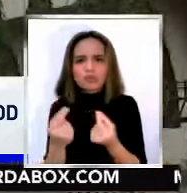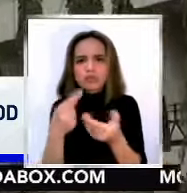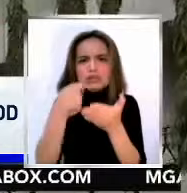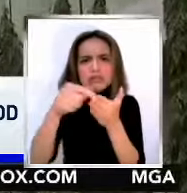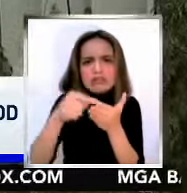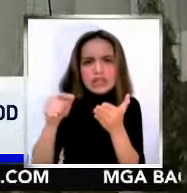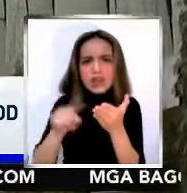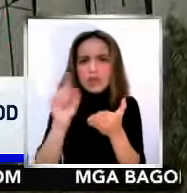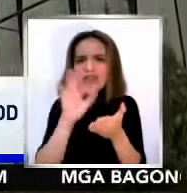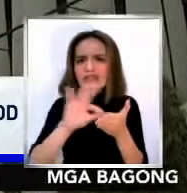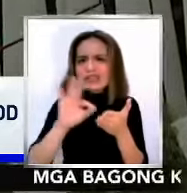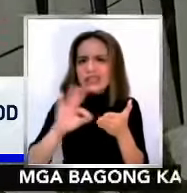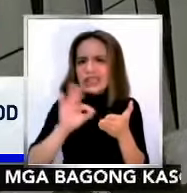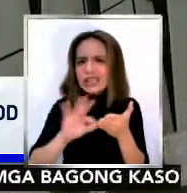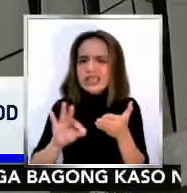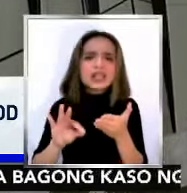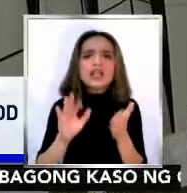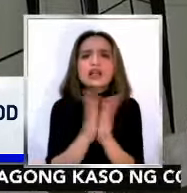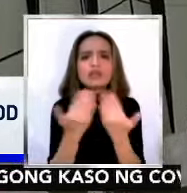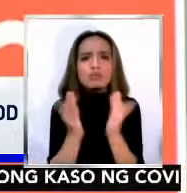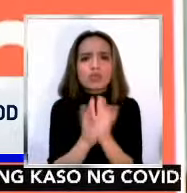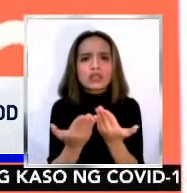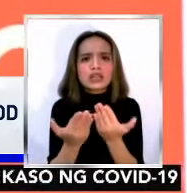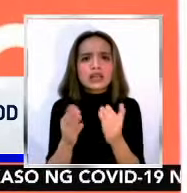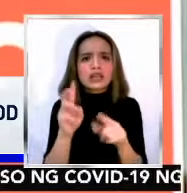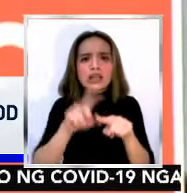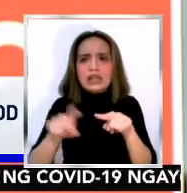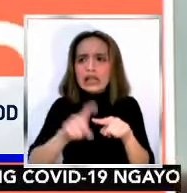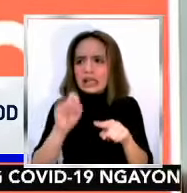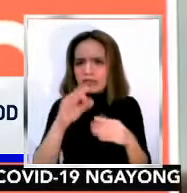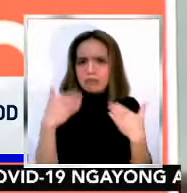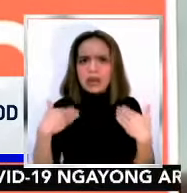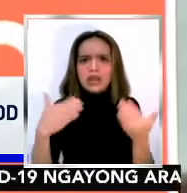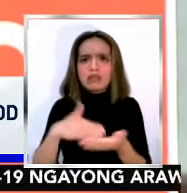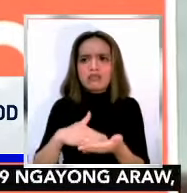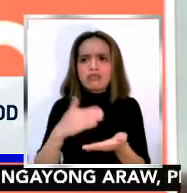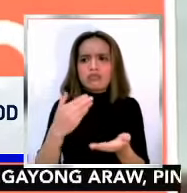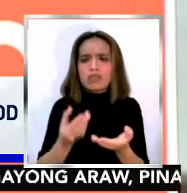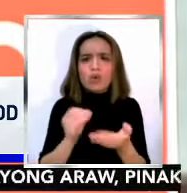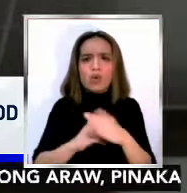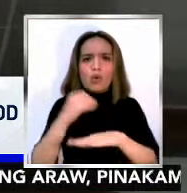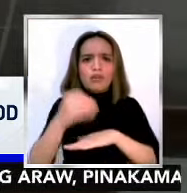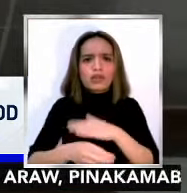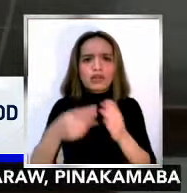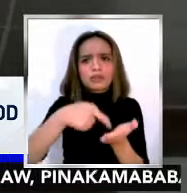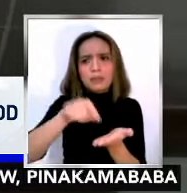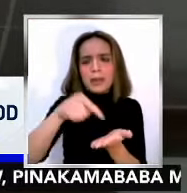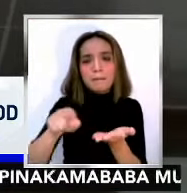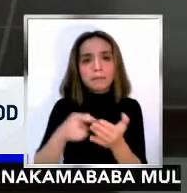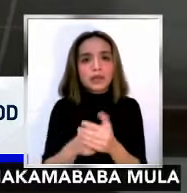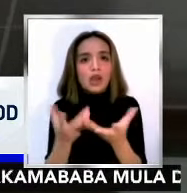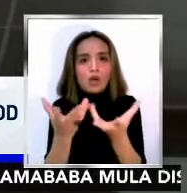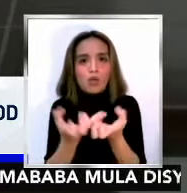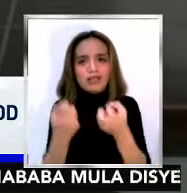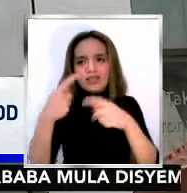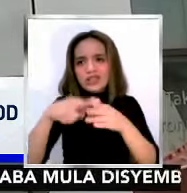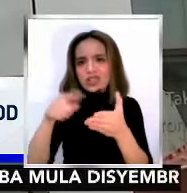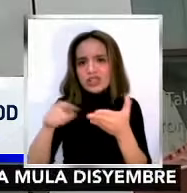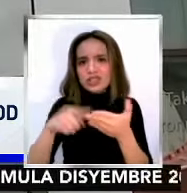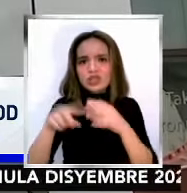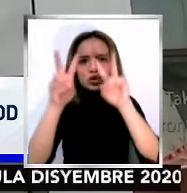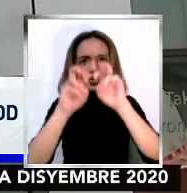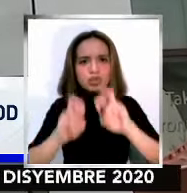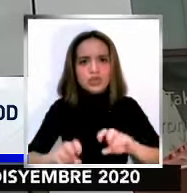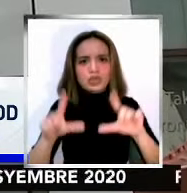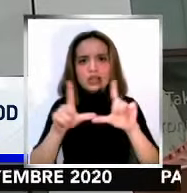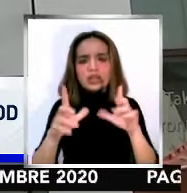books ng Meralco upang malaman kung may overcharging. Gusto rin niyang ipasuri ang prangkisa ng Meralco sa Kongreso kahit sa 2028 pa